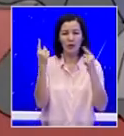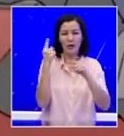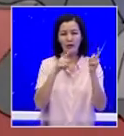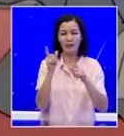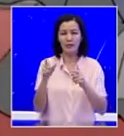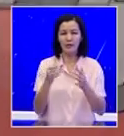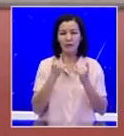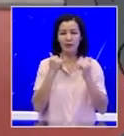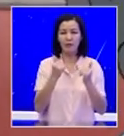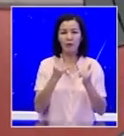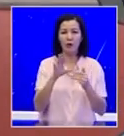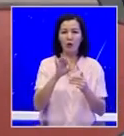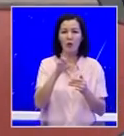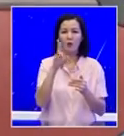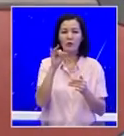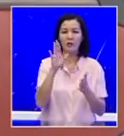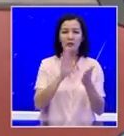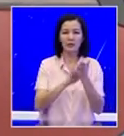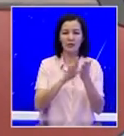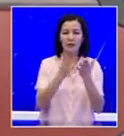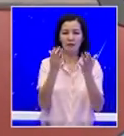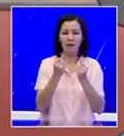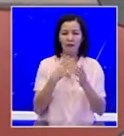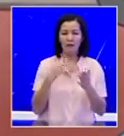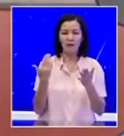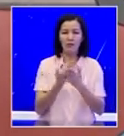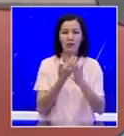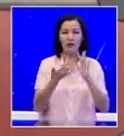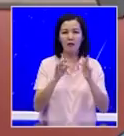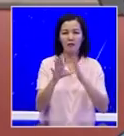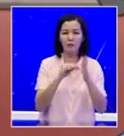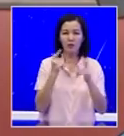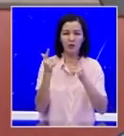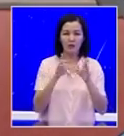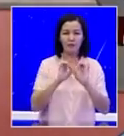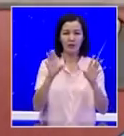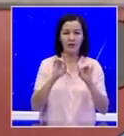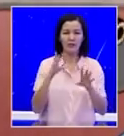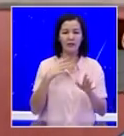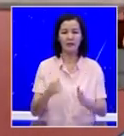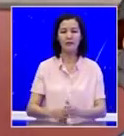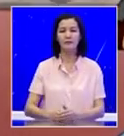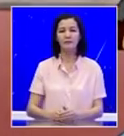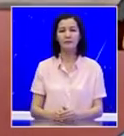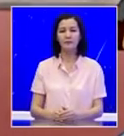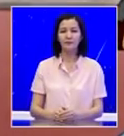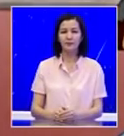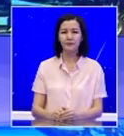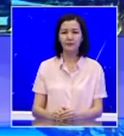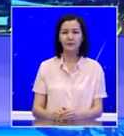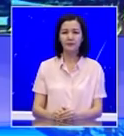еңбектері үшін Оскар сыйлығына ие болған. Топтаманы ғаламтор ақпараттармен дайындаған Амина Құдайберген, Жетісу арнасы.